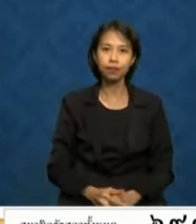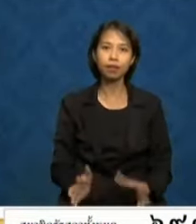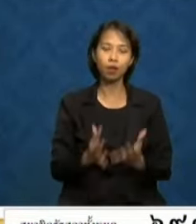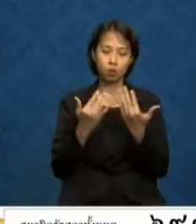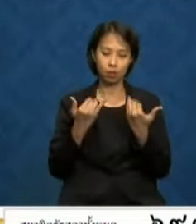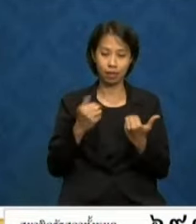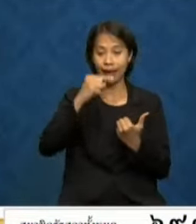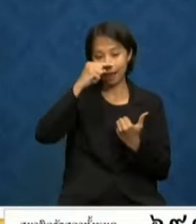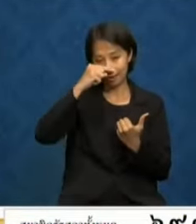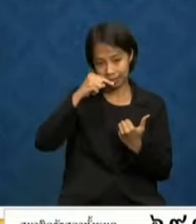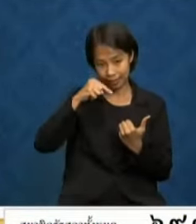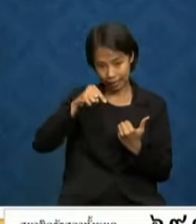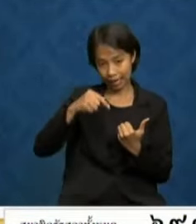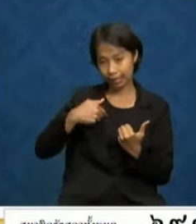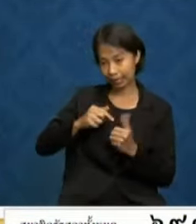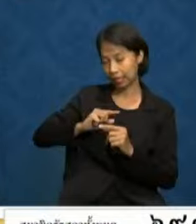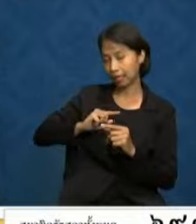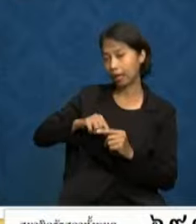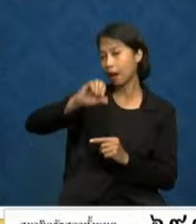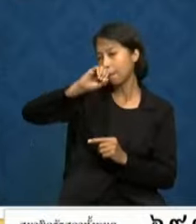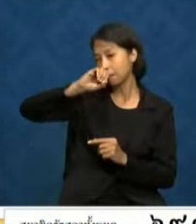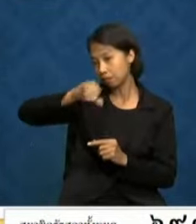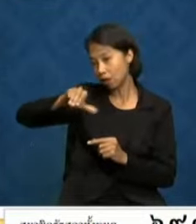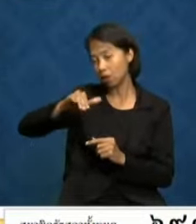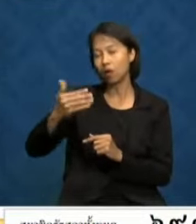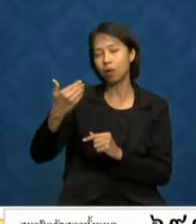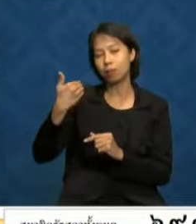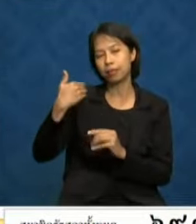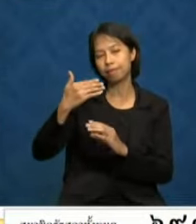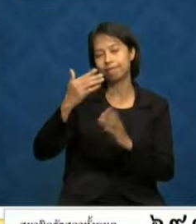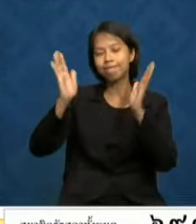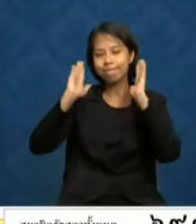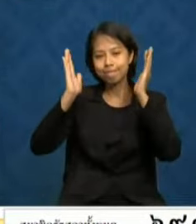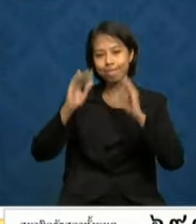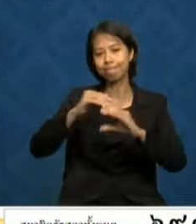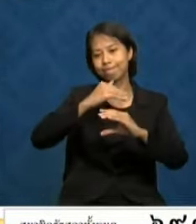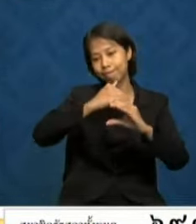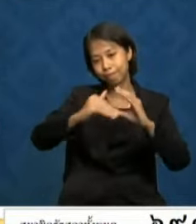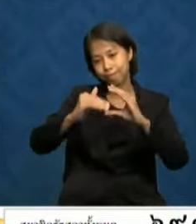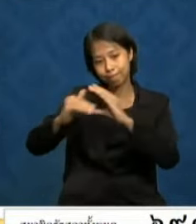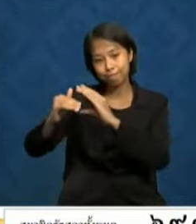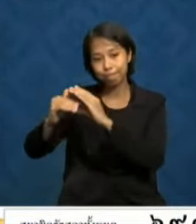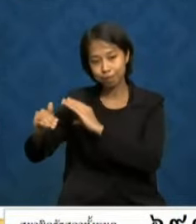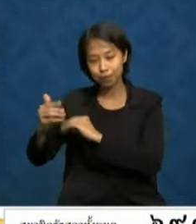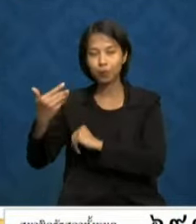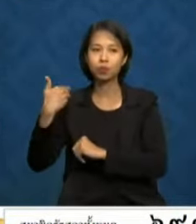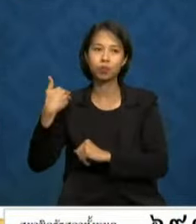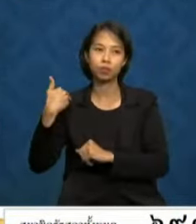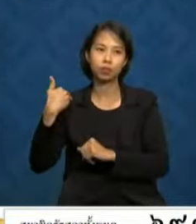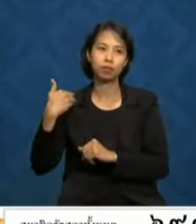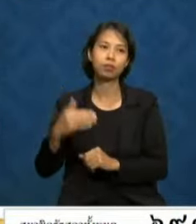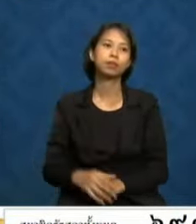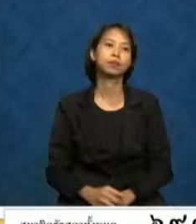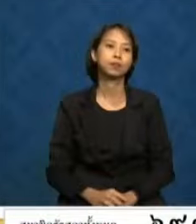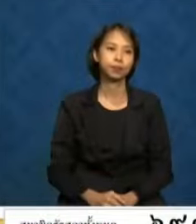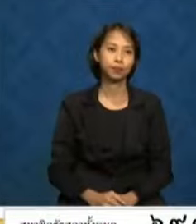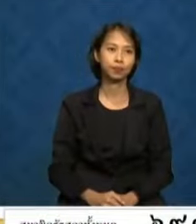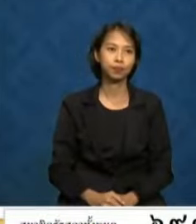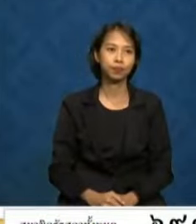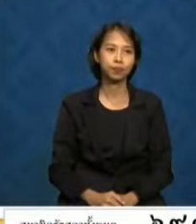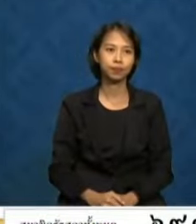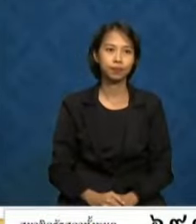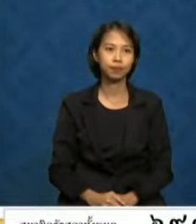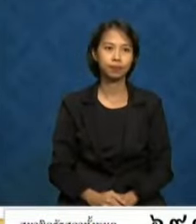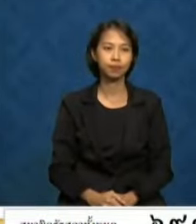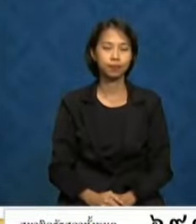ได้สื่อสารกับสหประชาชาติผ่านช่องทางต่างๆซึ่งให้ความสนใจแล้วก็ติดตามรายละเอียดในเรื่องต่างๆเหล่านี้เป็นประจ